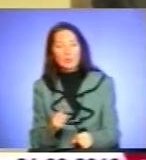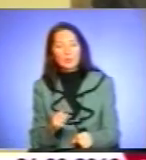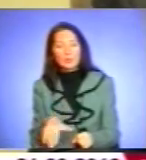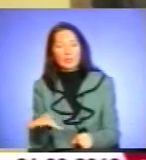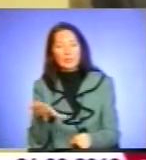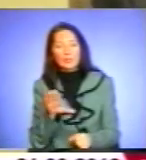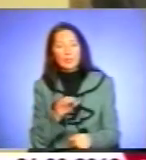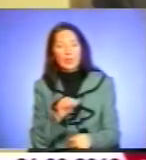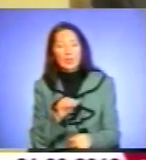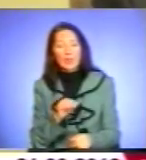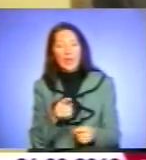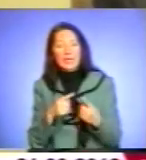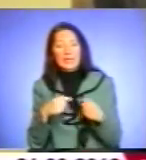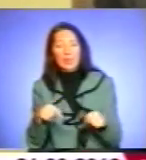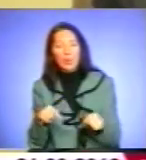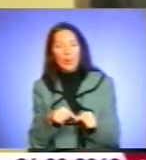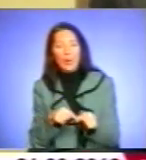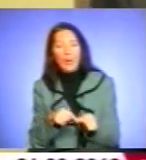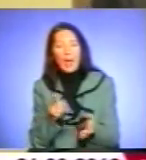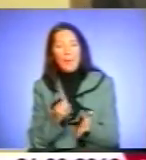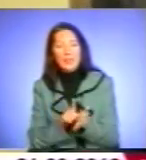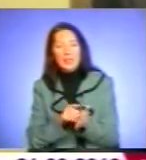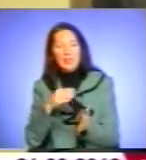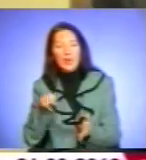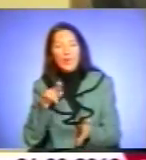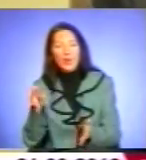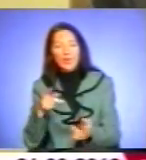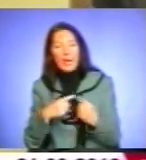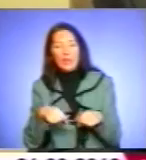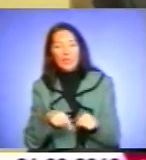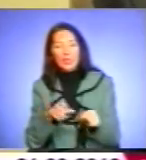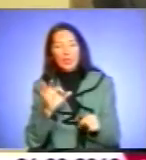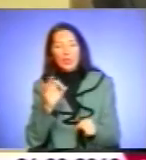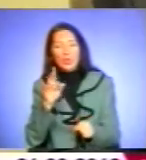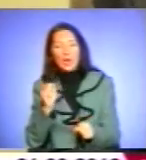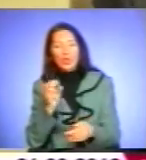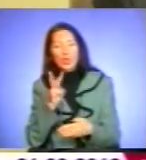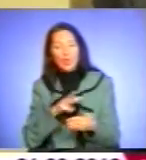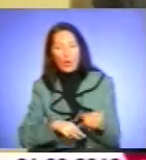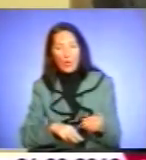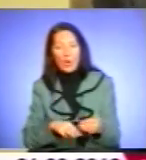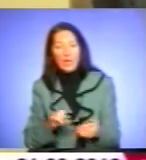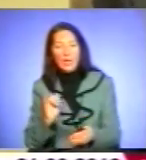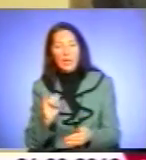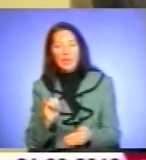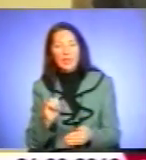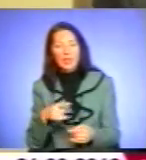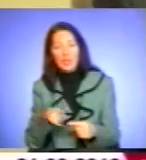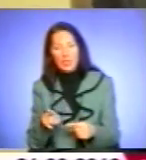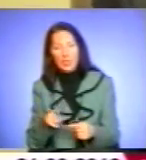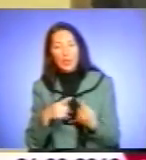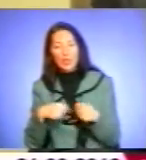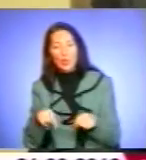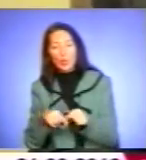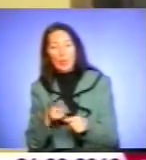всіма структурами, тобто Пенсійний фонд, відділ соціального страхування і іншими